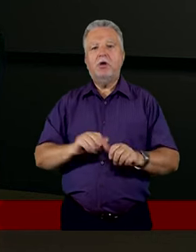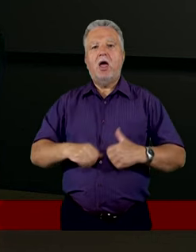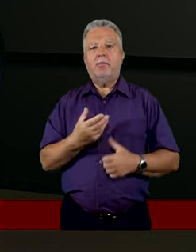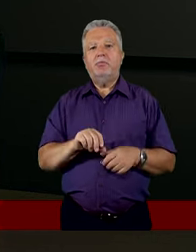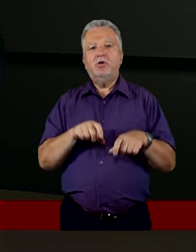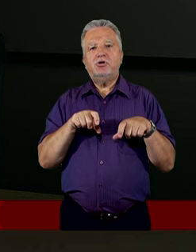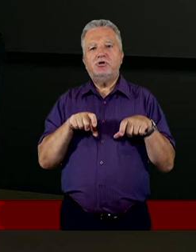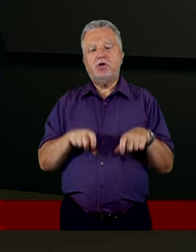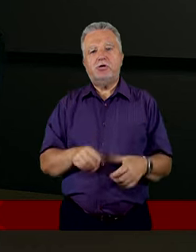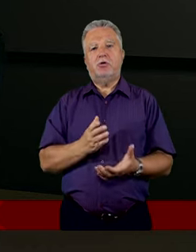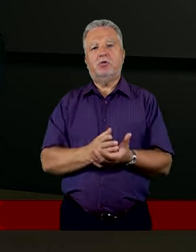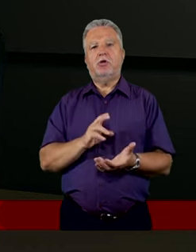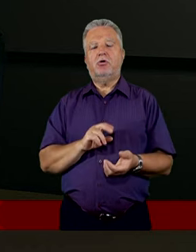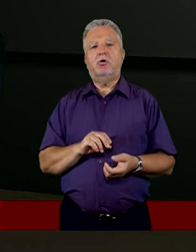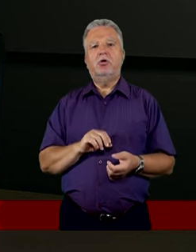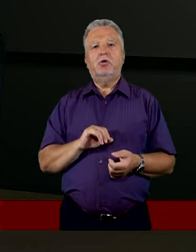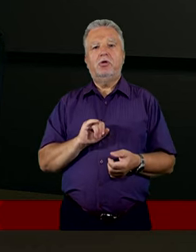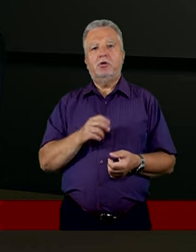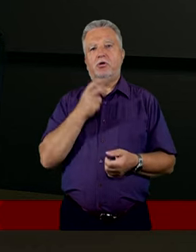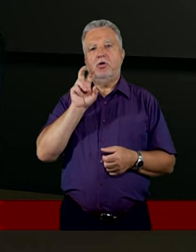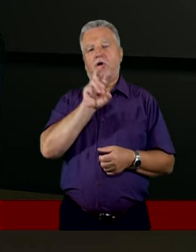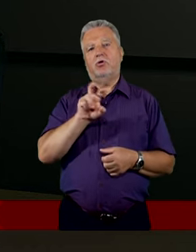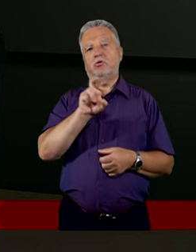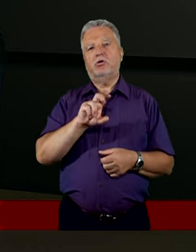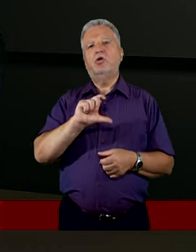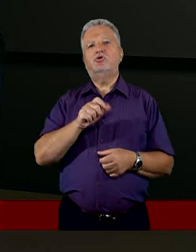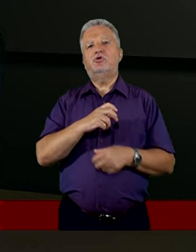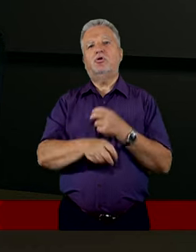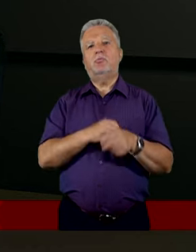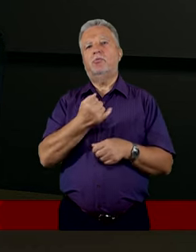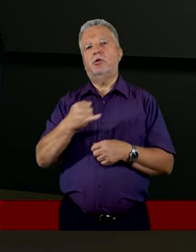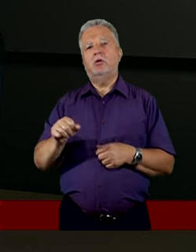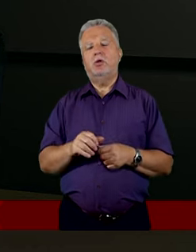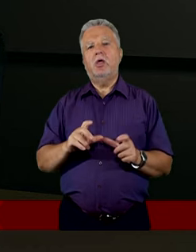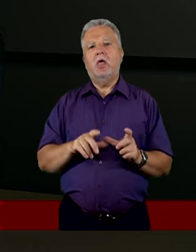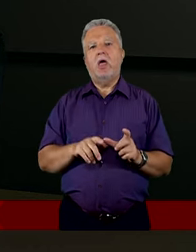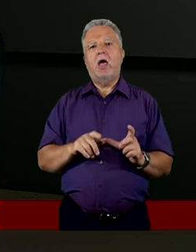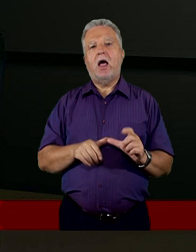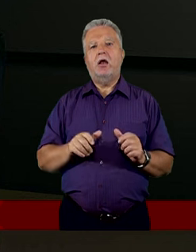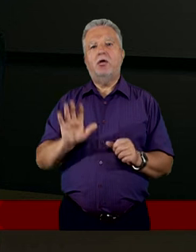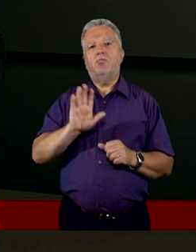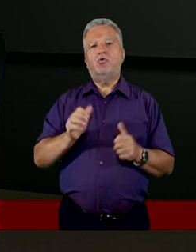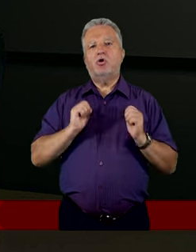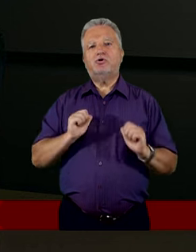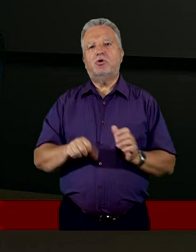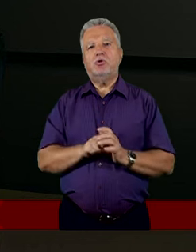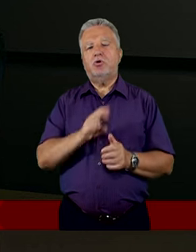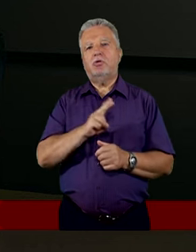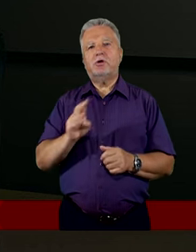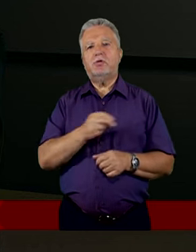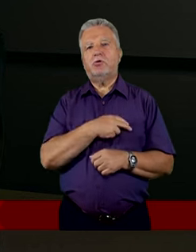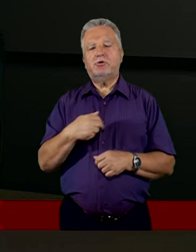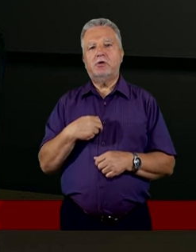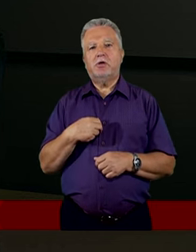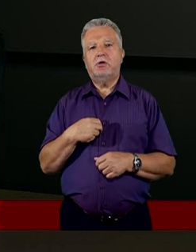żebym nie siedział tylko na krześle i przyglądał się, co robią inni. Tylko Bóg oczekuje od każdego z nas